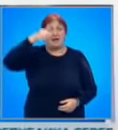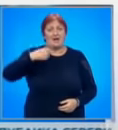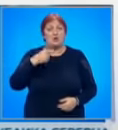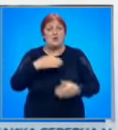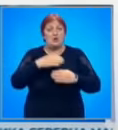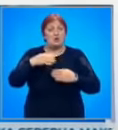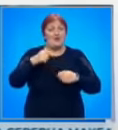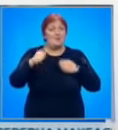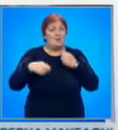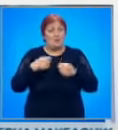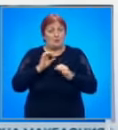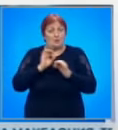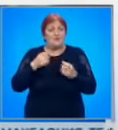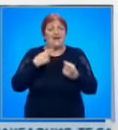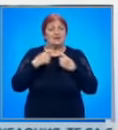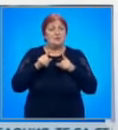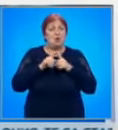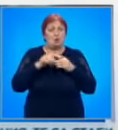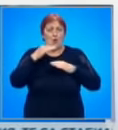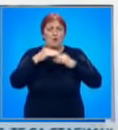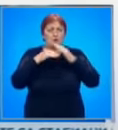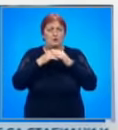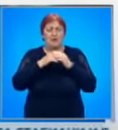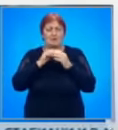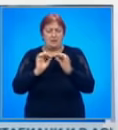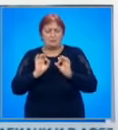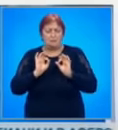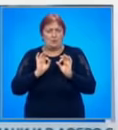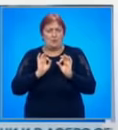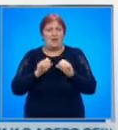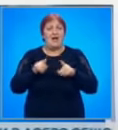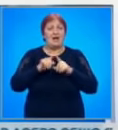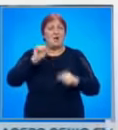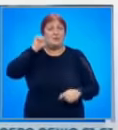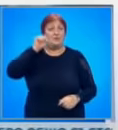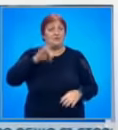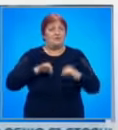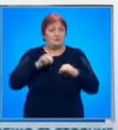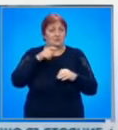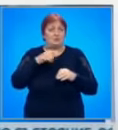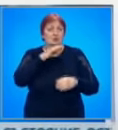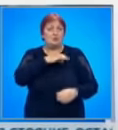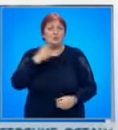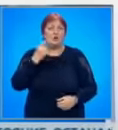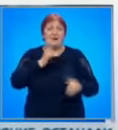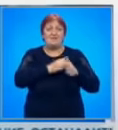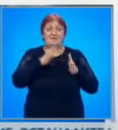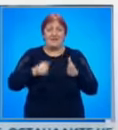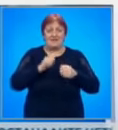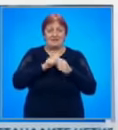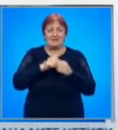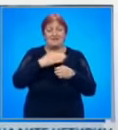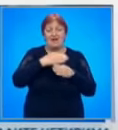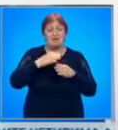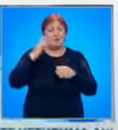От Продължаваме промяната определиха разговорите като конструктивни и прагматични. Като победители в изборите, те ще получат първия мандат за съставяне